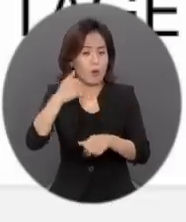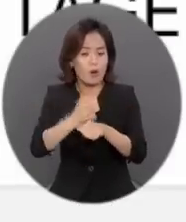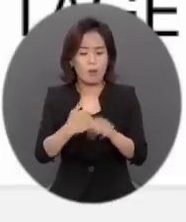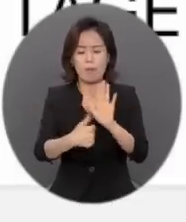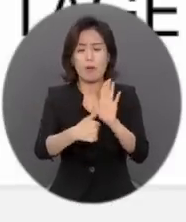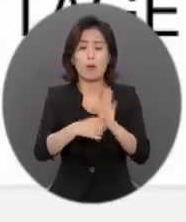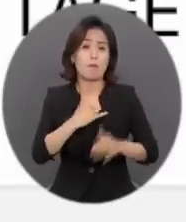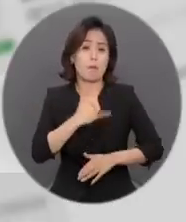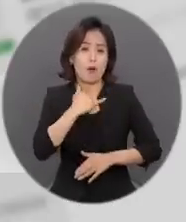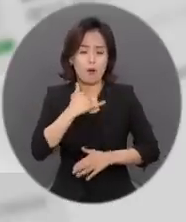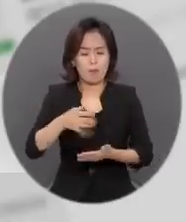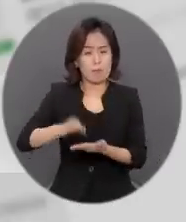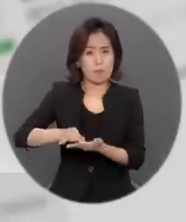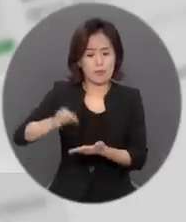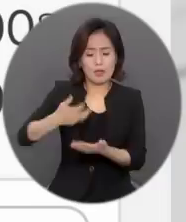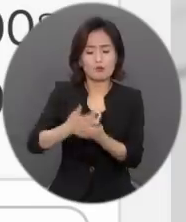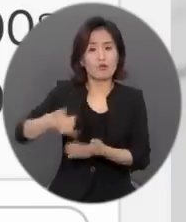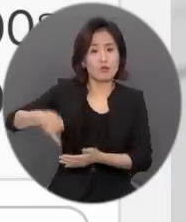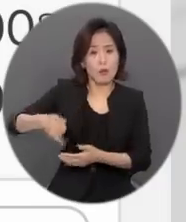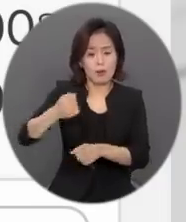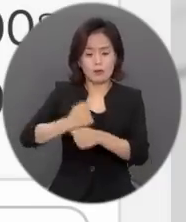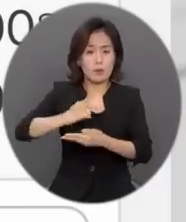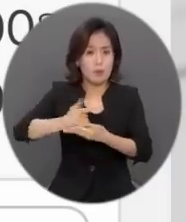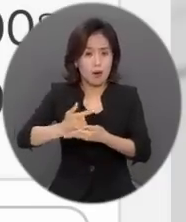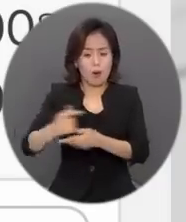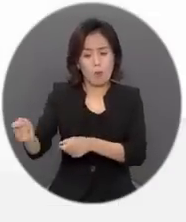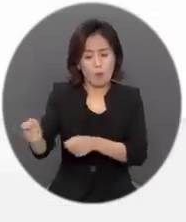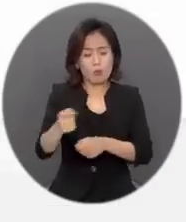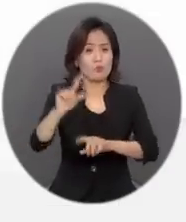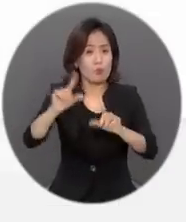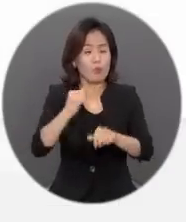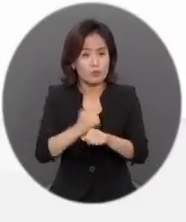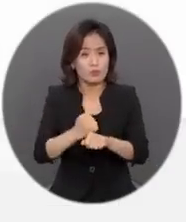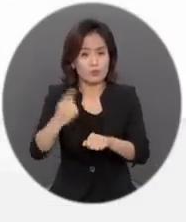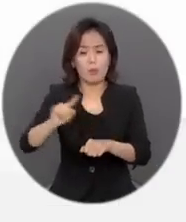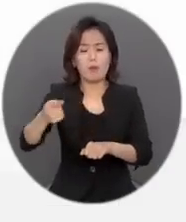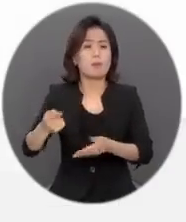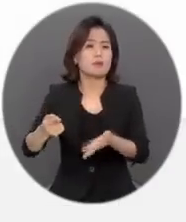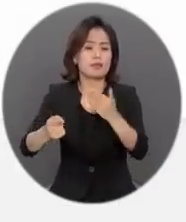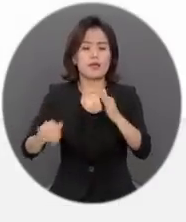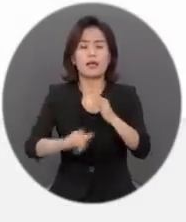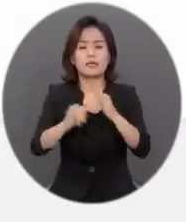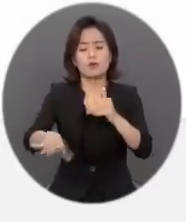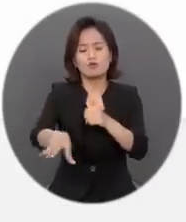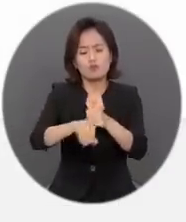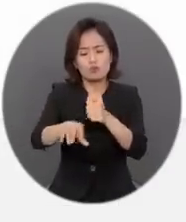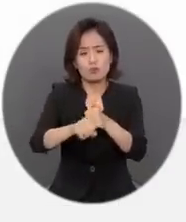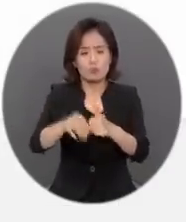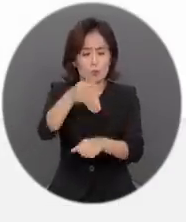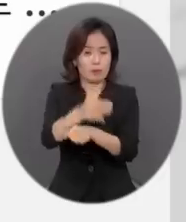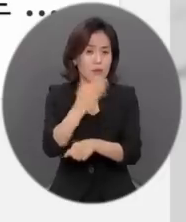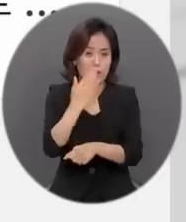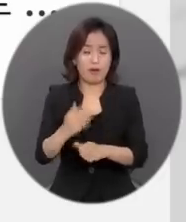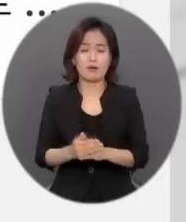넥타이, 고급 서류 가방, 태블릿 PC, 스마트워치 골프 에디션, 심지어 100만 원 이상의 가정용 청소기도